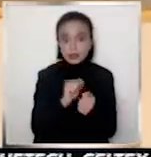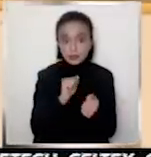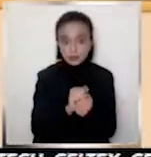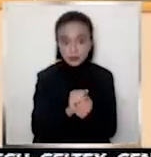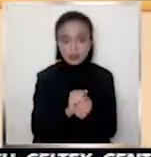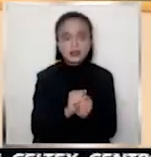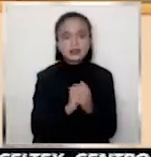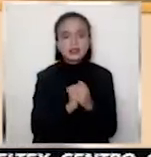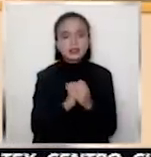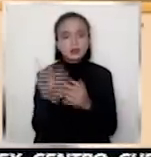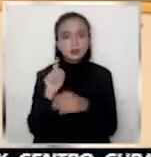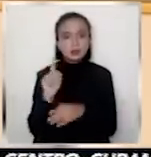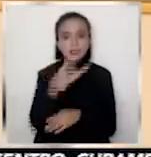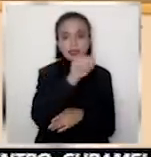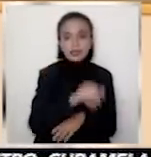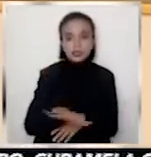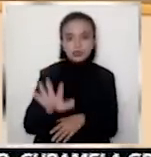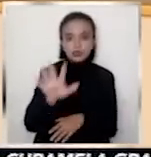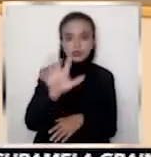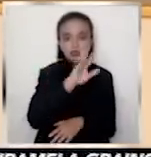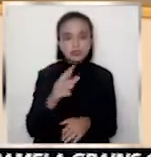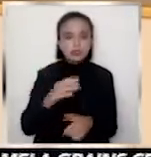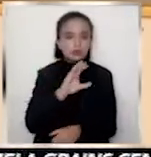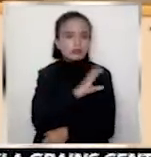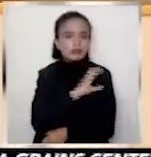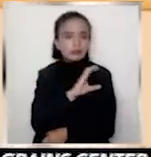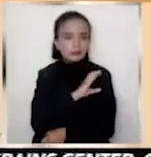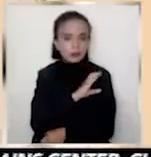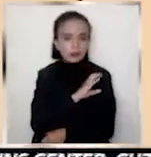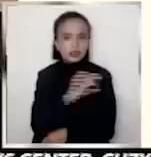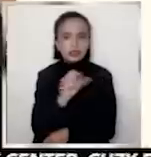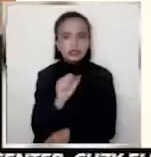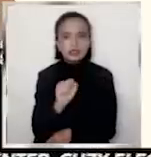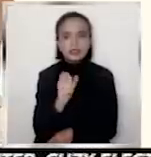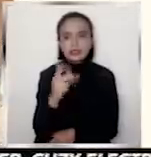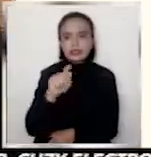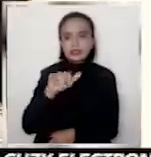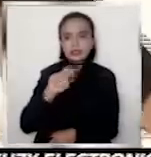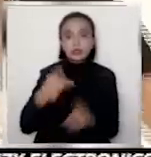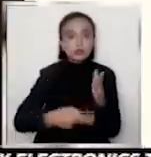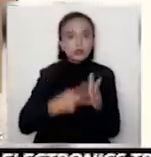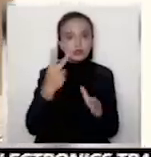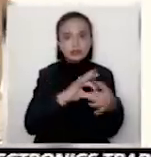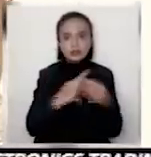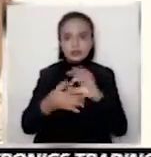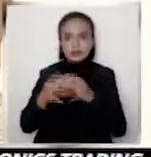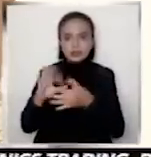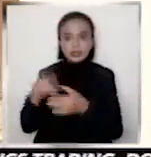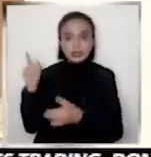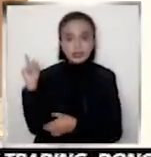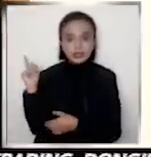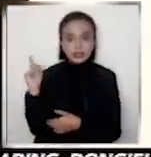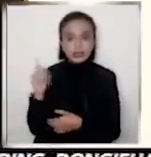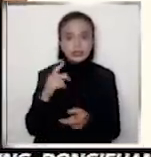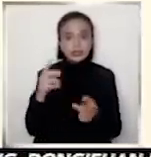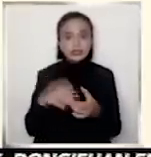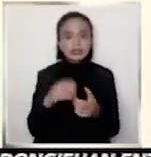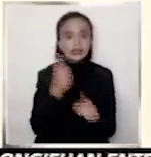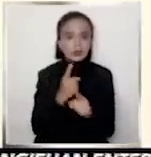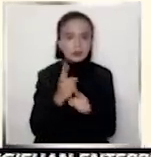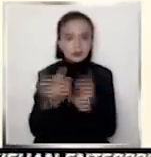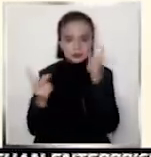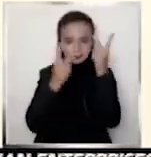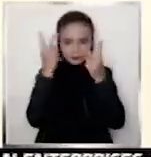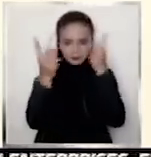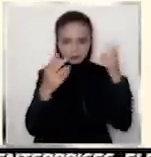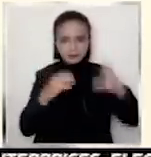Asian figure skating champion at two-time Olympian na si Michael Martinez. Sakto sa pagbisita ng GMA Integrated News sa set ng Hearts